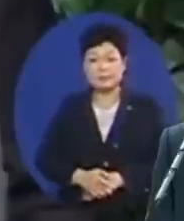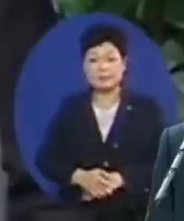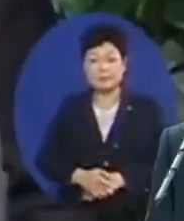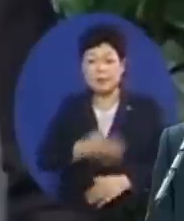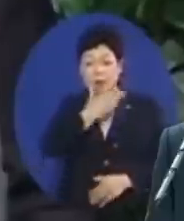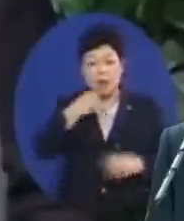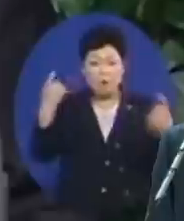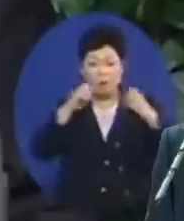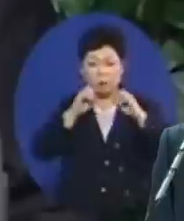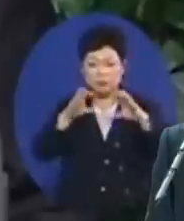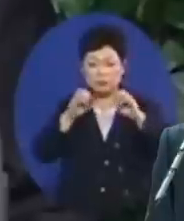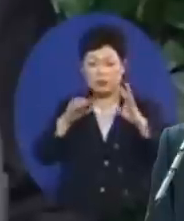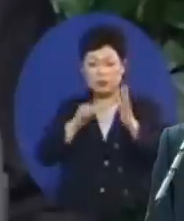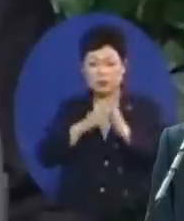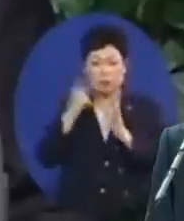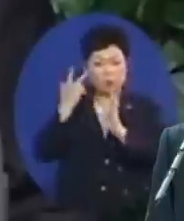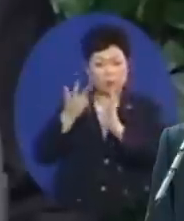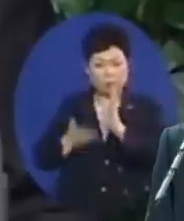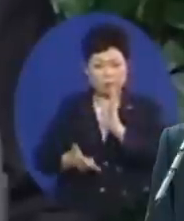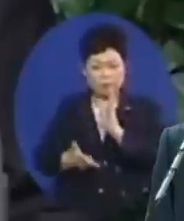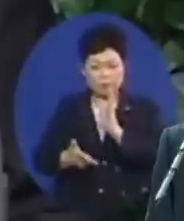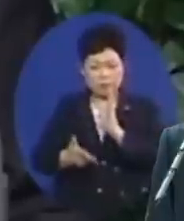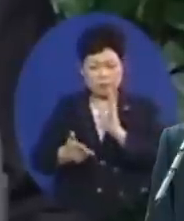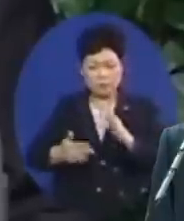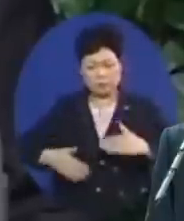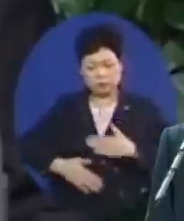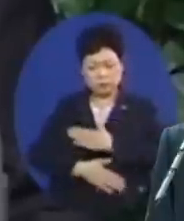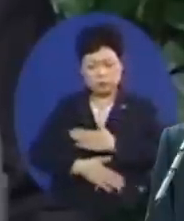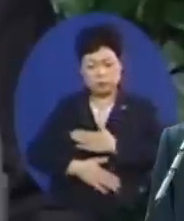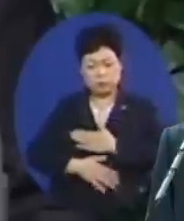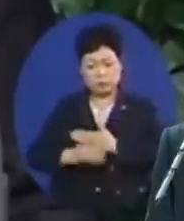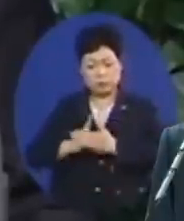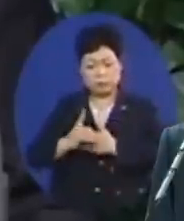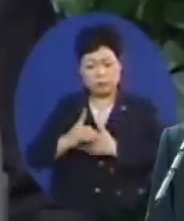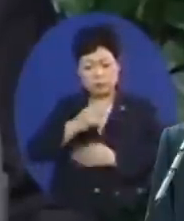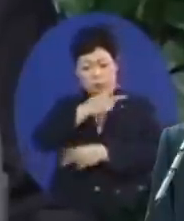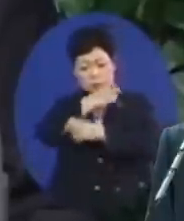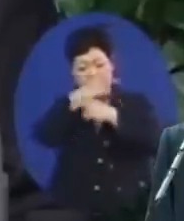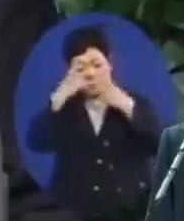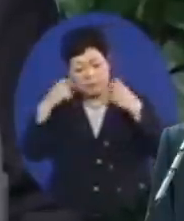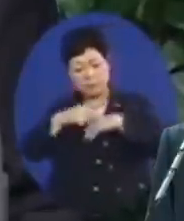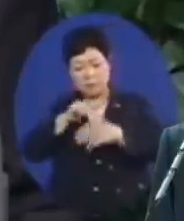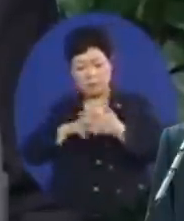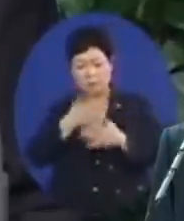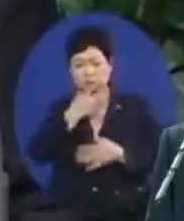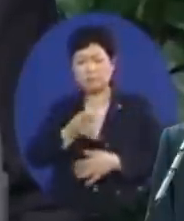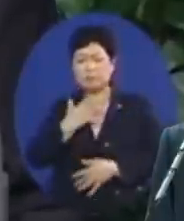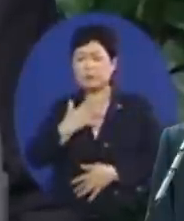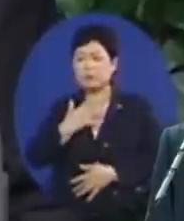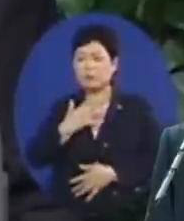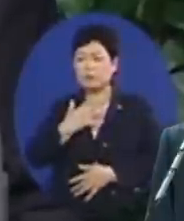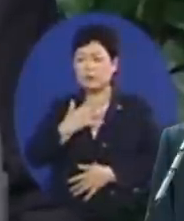복음을 증거하고 호텔에 들어와서 목욕을 하고 자려고 하는데 마음이 불행해요.